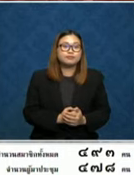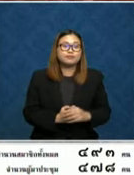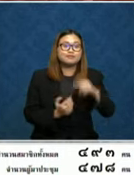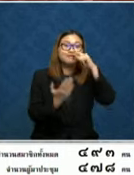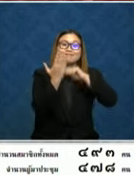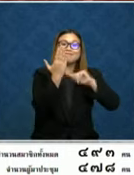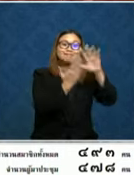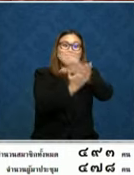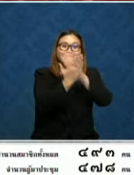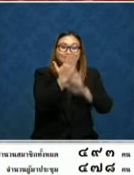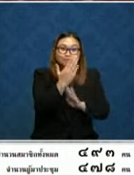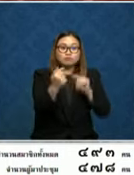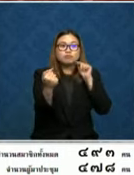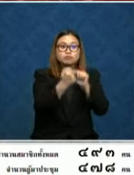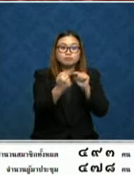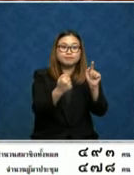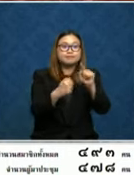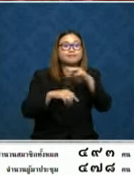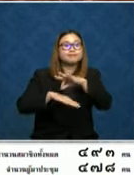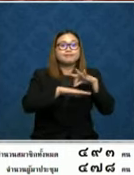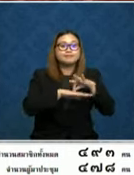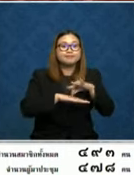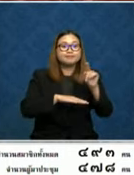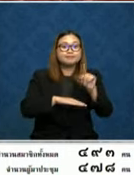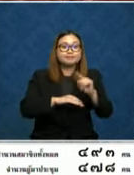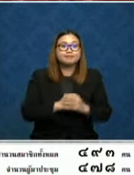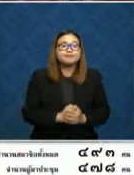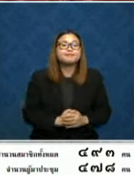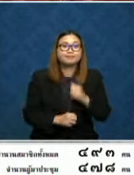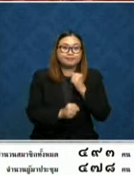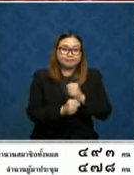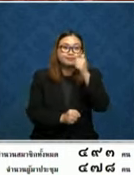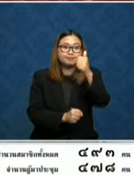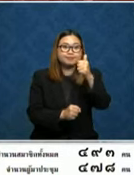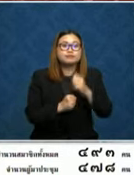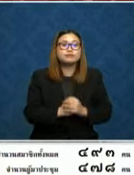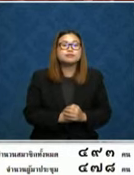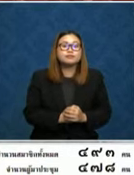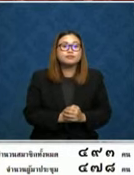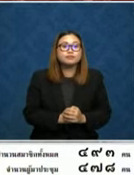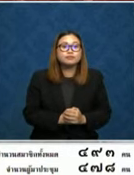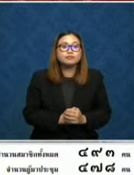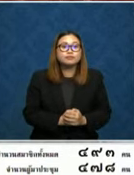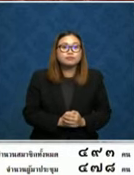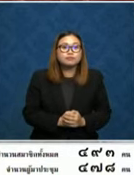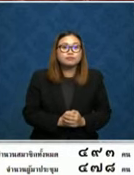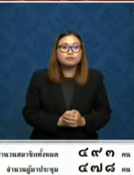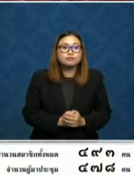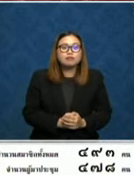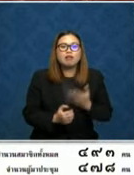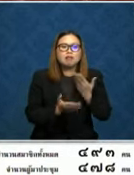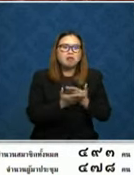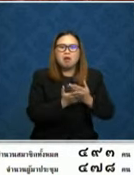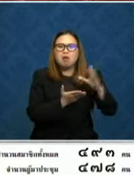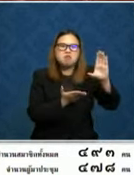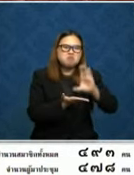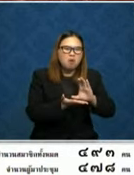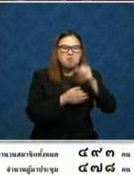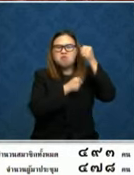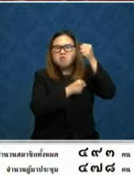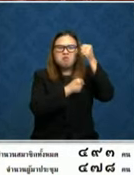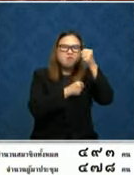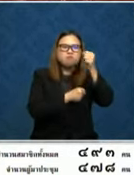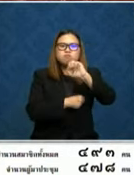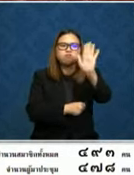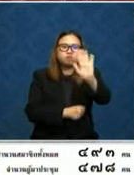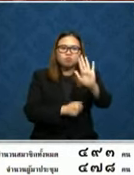มีความเหมาะสมค่ะกับตำแหน่งนี้และเราสามารถทำได้ค่ะโดยที่ไม่จำเป็นที่จะต้องไปจัดตั้งงบประมาณหาเสียงเลยนะคะนั่นคือ